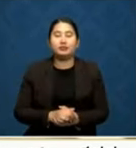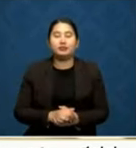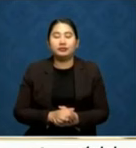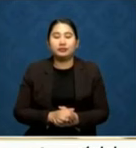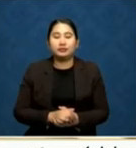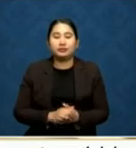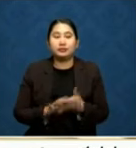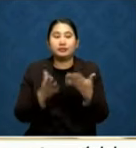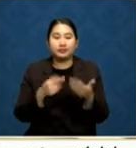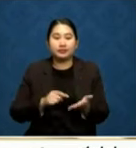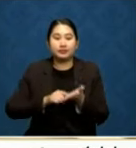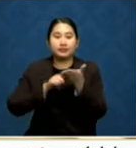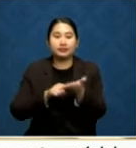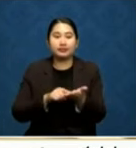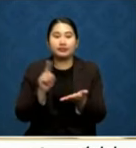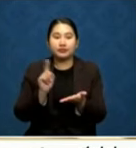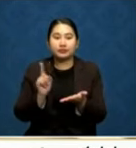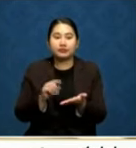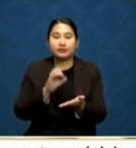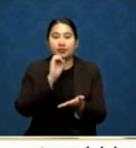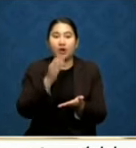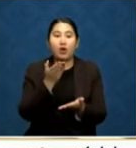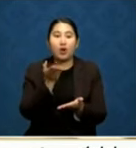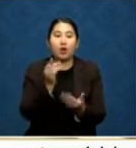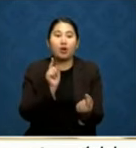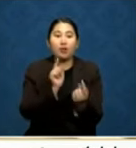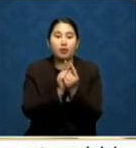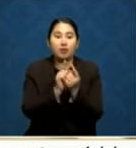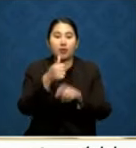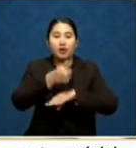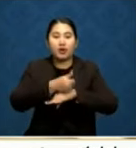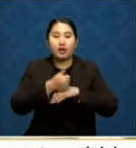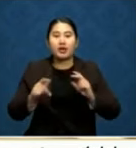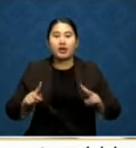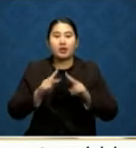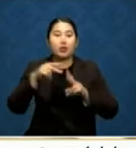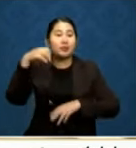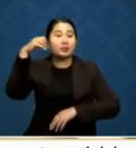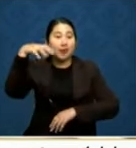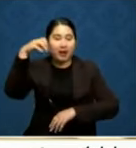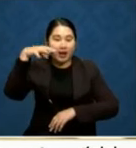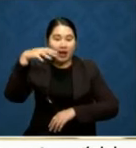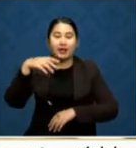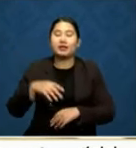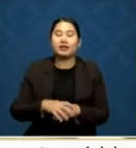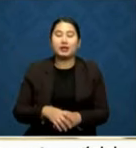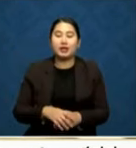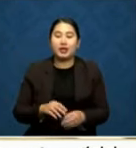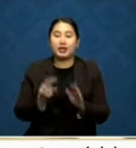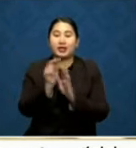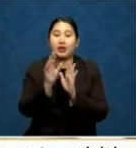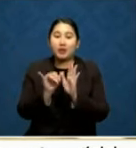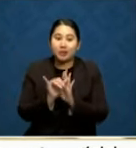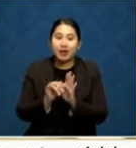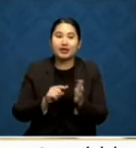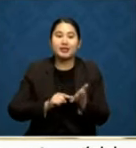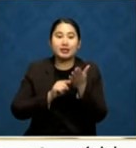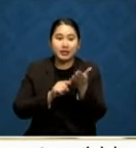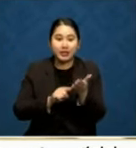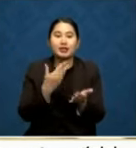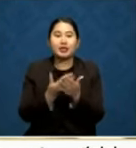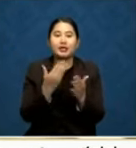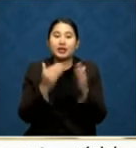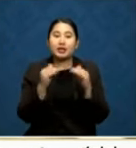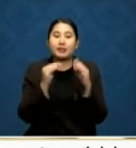ได้ยื่นเรื่องขอเข้าพบรัรีวากากกสวงพลังานเพื่อเสนิวนยบายราคาไฟาที่เป็ทำ